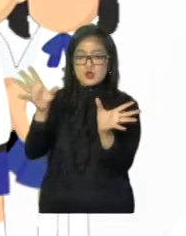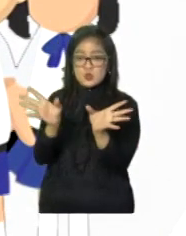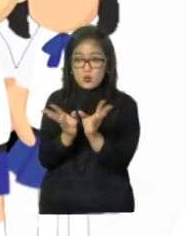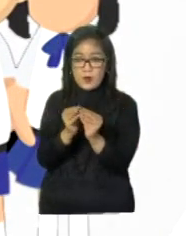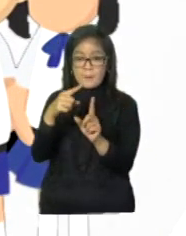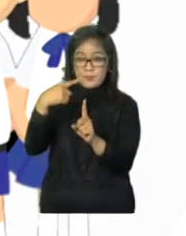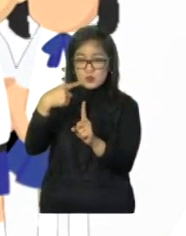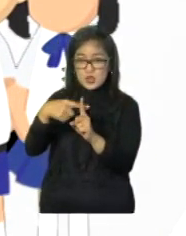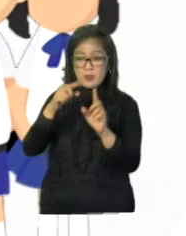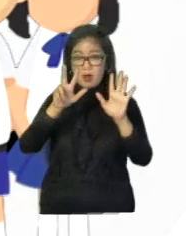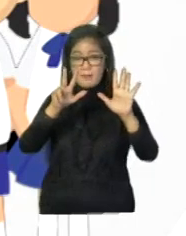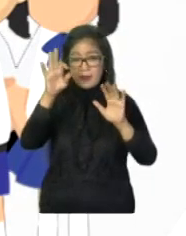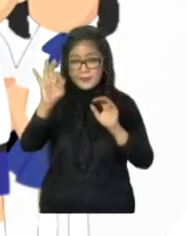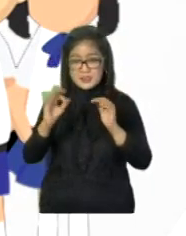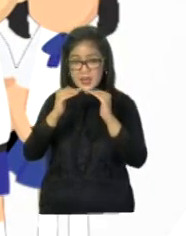8%.